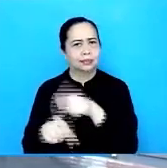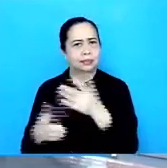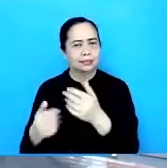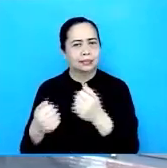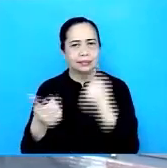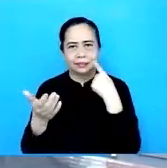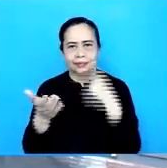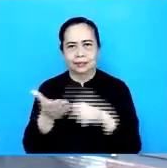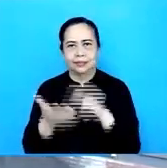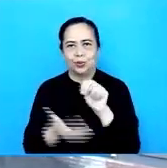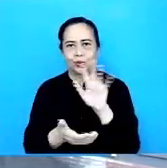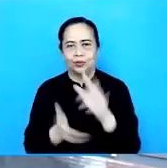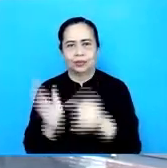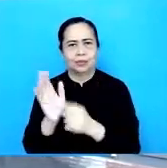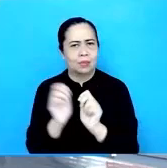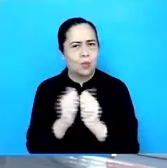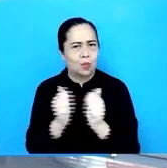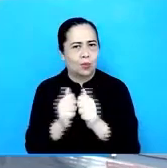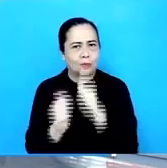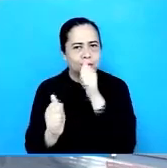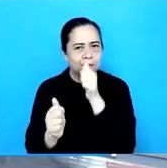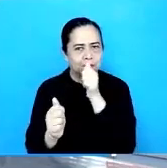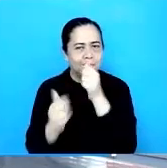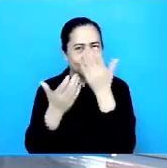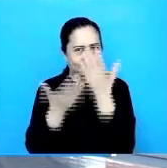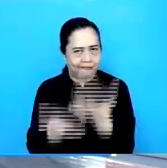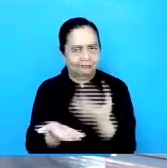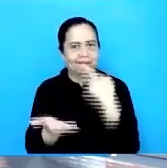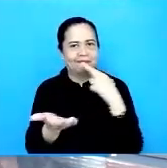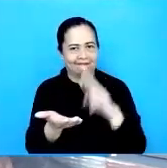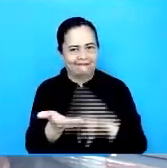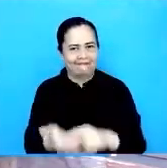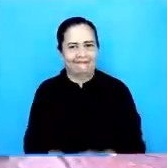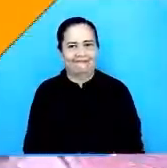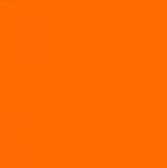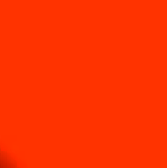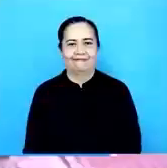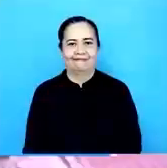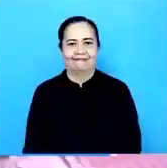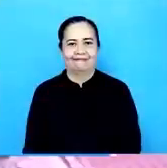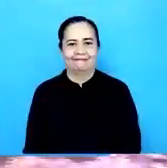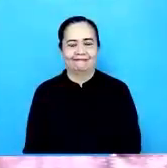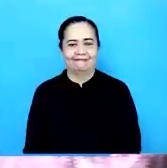Ipinasilip sa News 5 ang kanilang sikreto. Narito ang aking report.